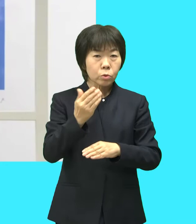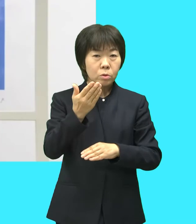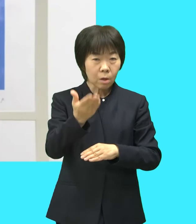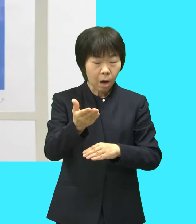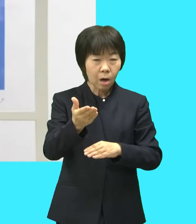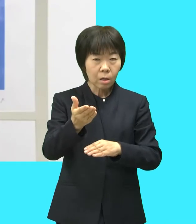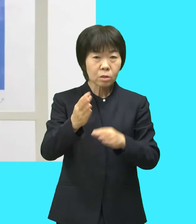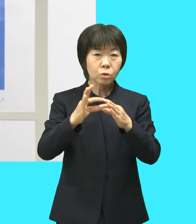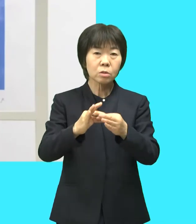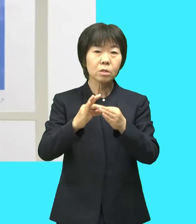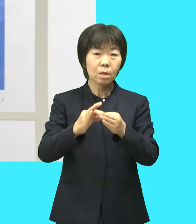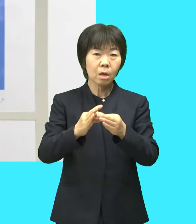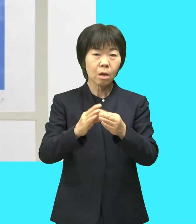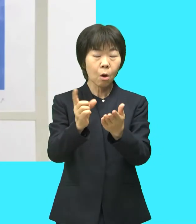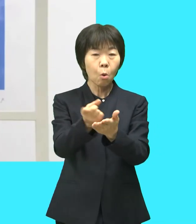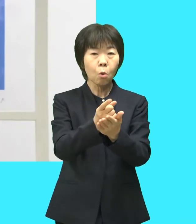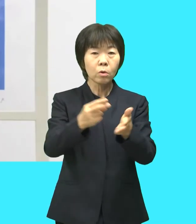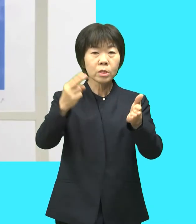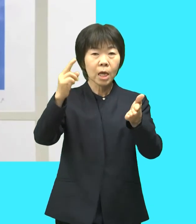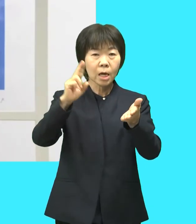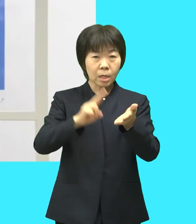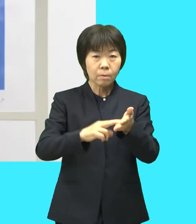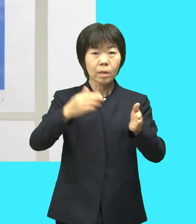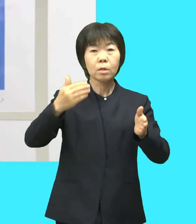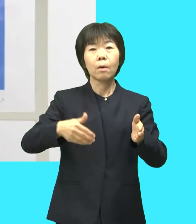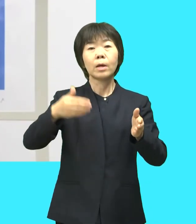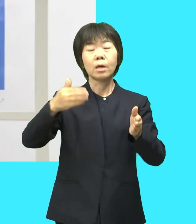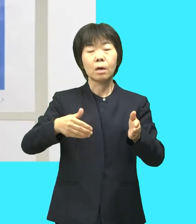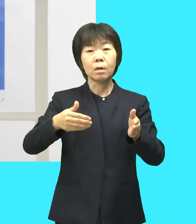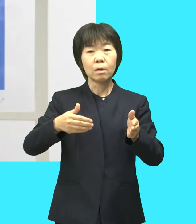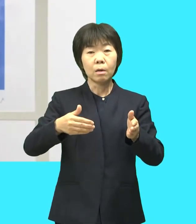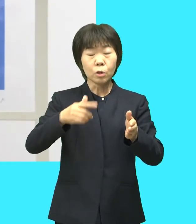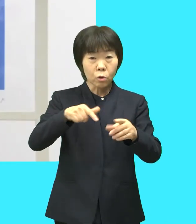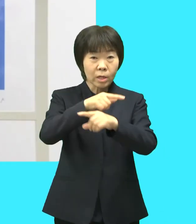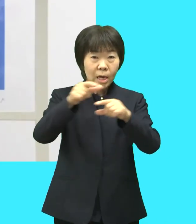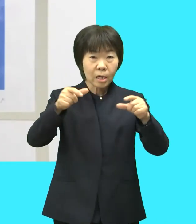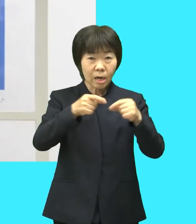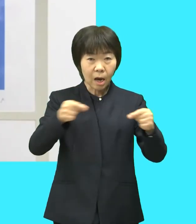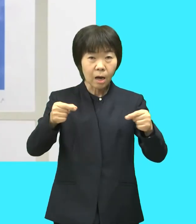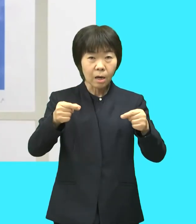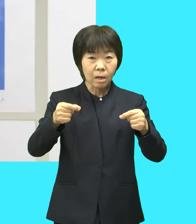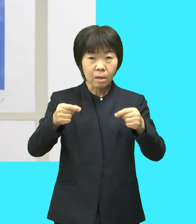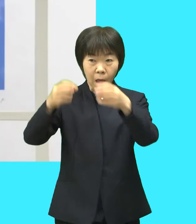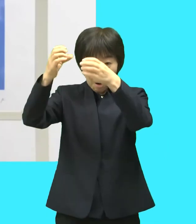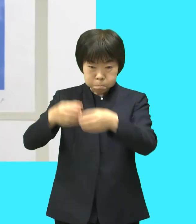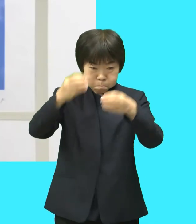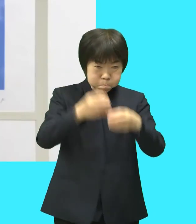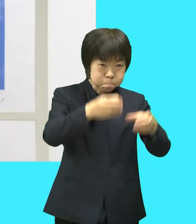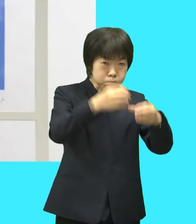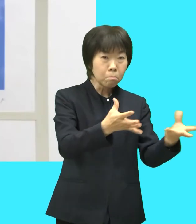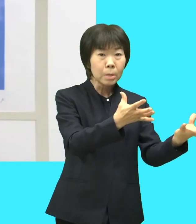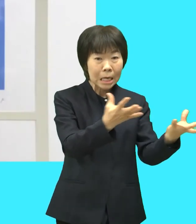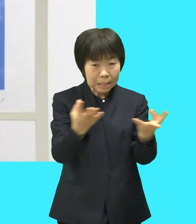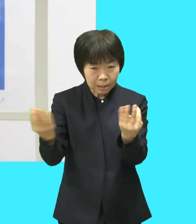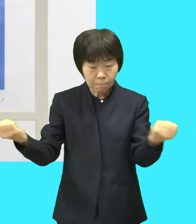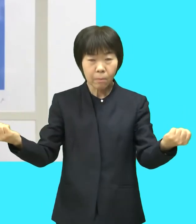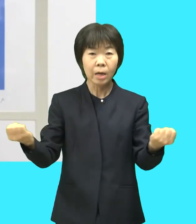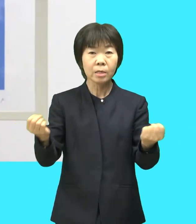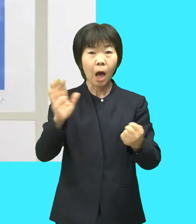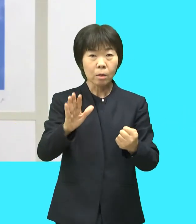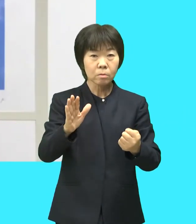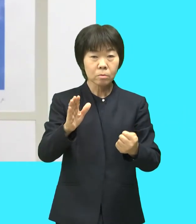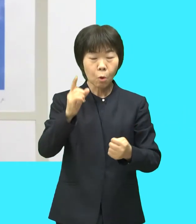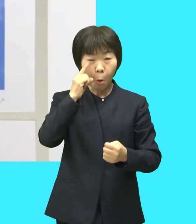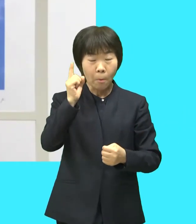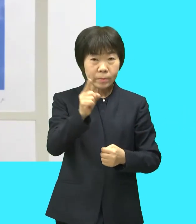点についてまだ方向性が見えていない、で特にその結果タンクが林立しているという状態を自分自身